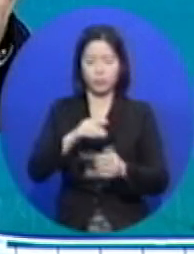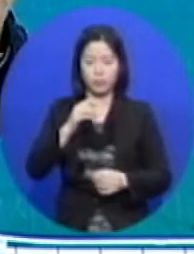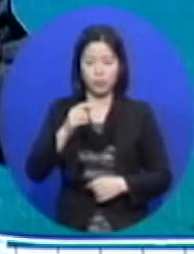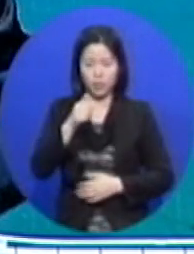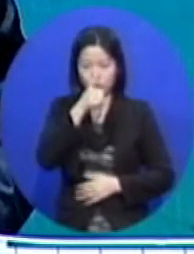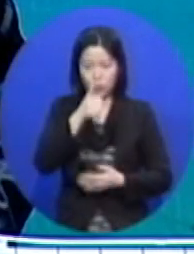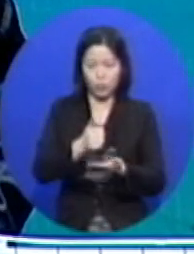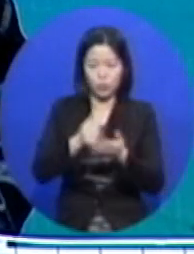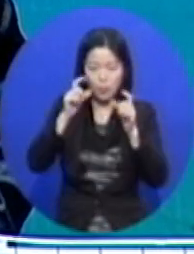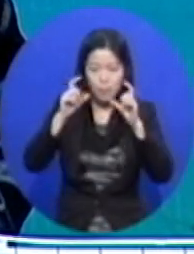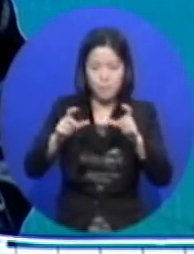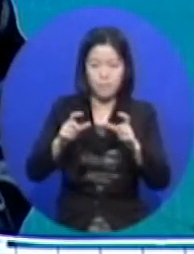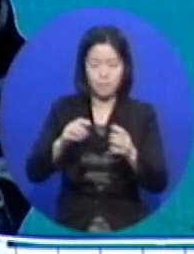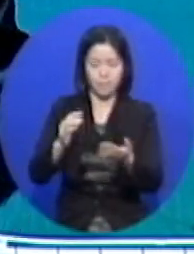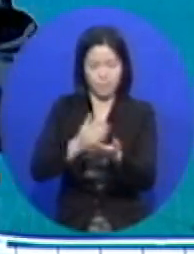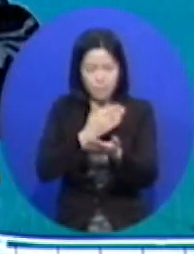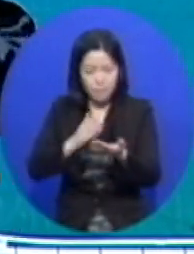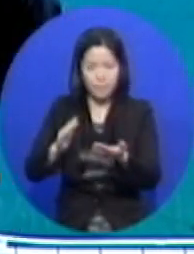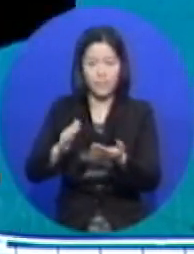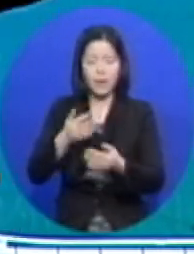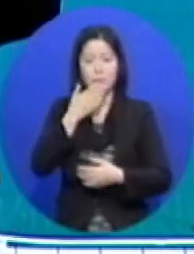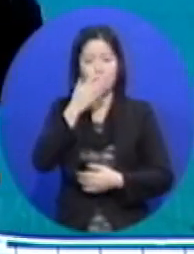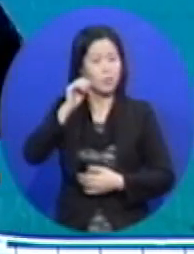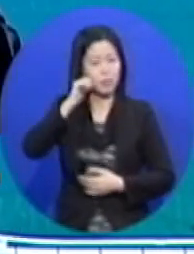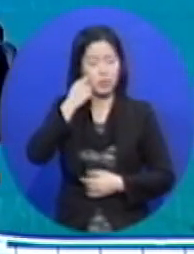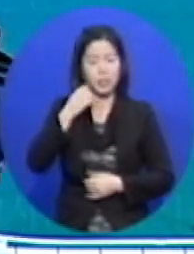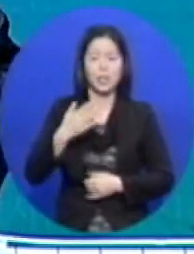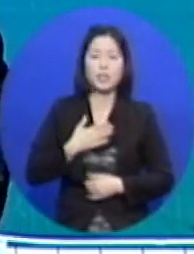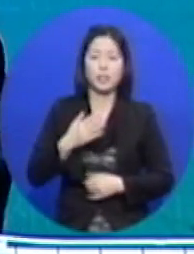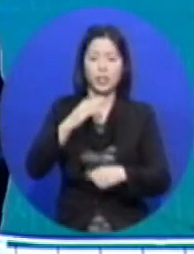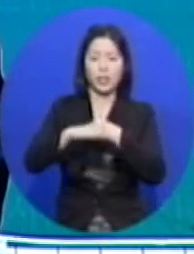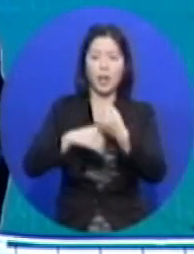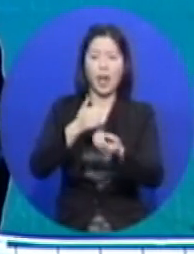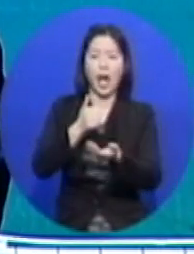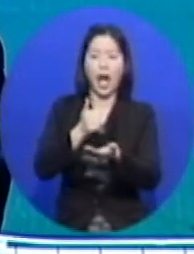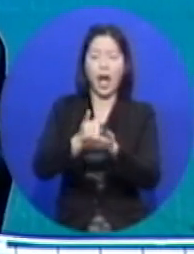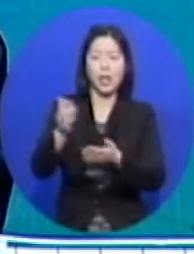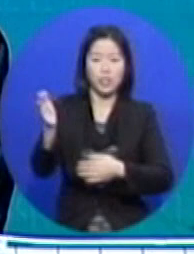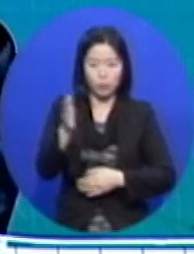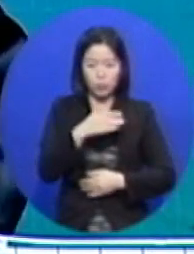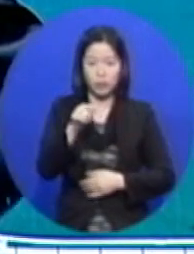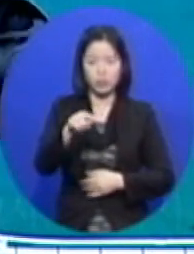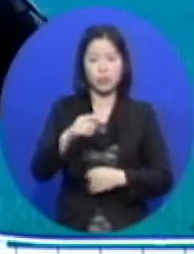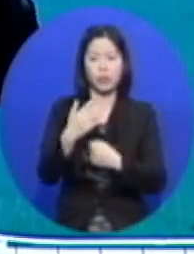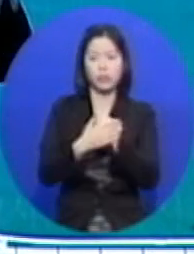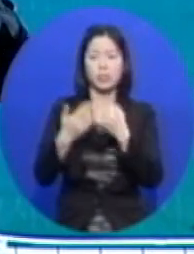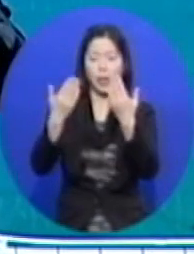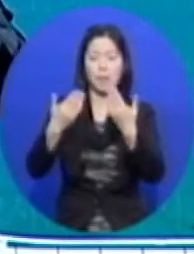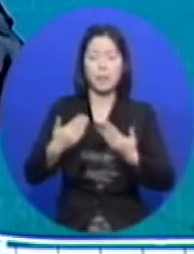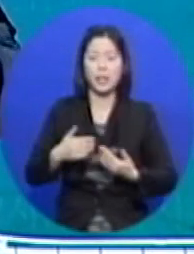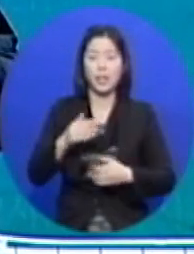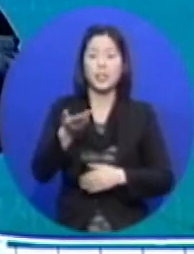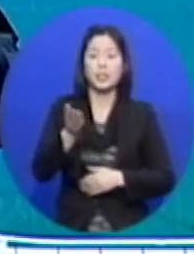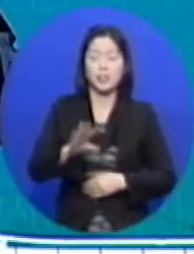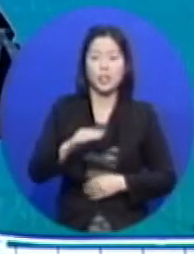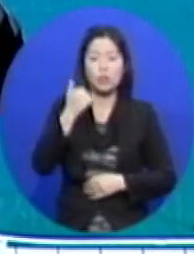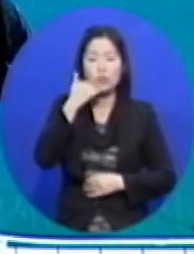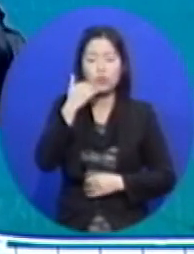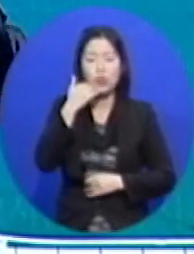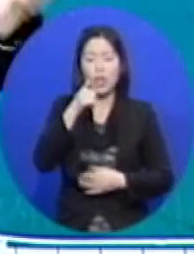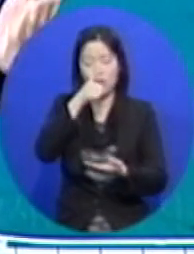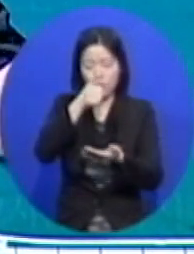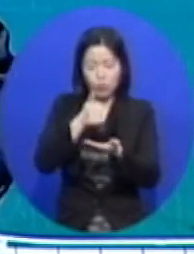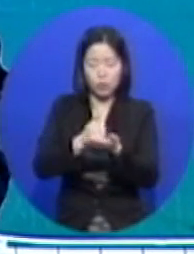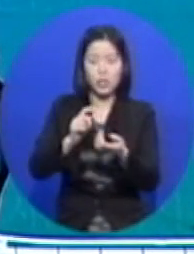판단할 수 있겠어요 내가 하나님으로부터 그런 은혜를 받았는데 내가 누구 죄에 대해서 이야기 하고